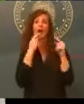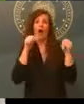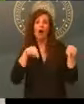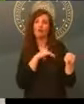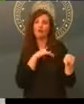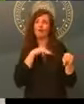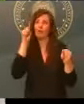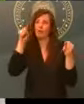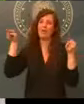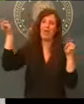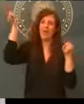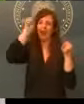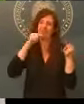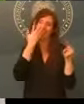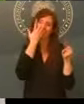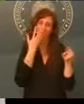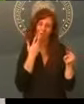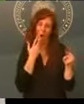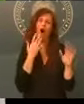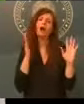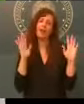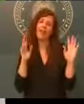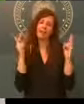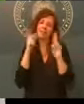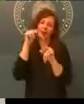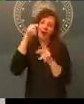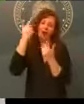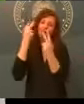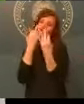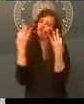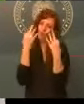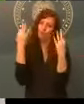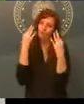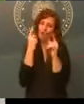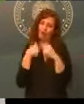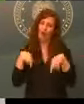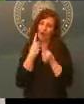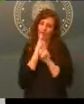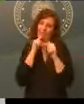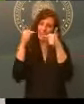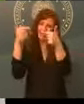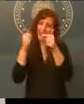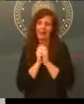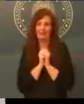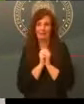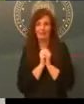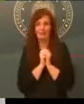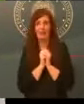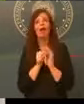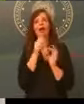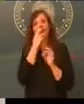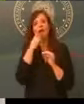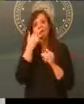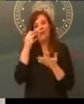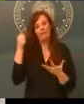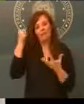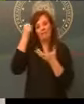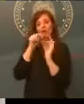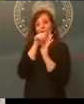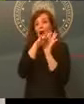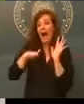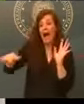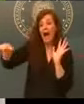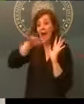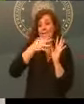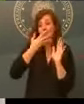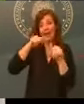E ne hanno sicuramente ragione. Quindi investiamo in ambienti di apprendimento, investiamo in formazione del